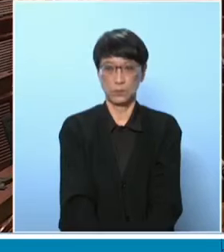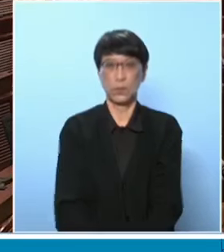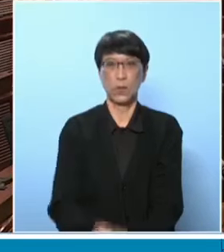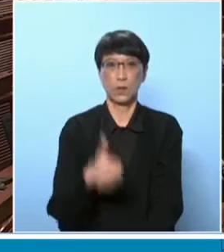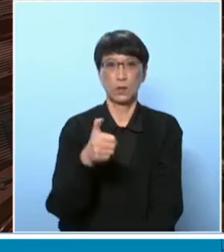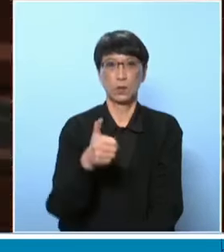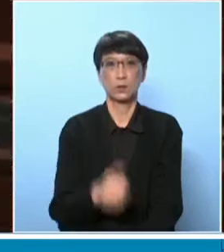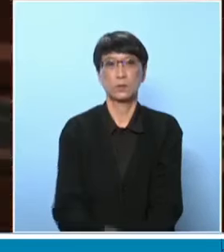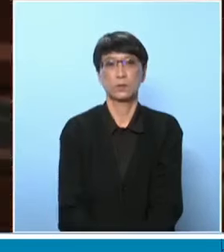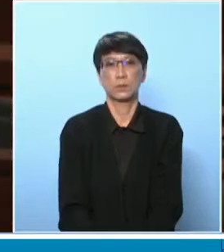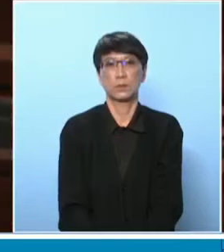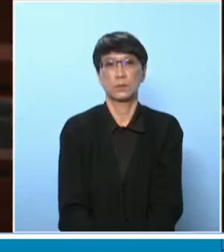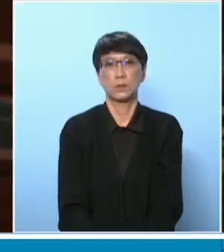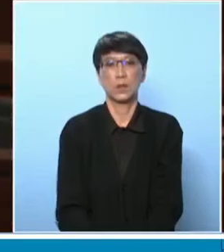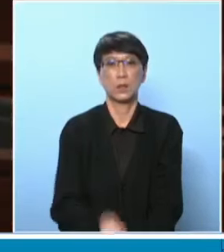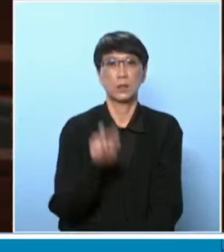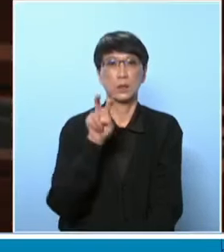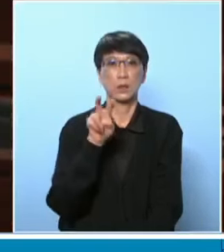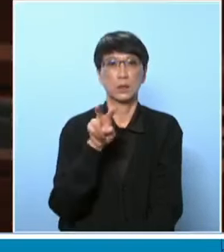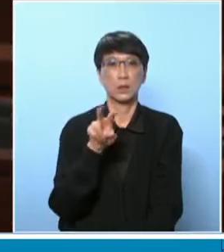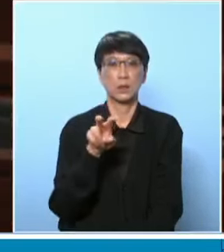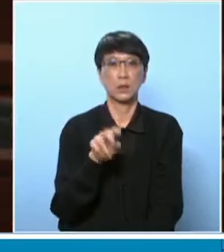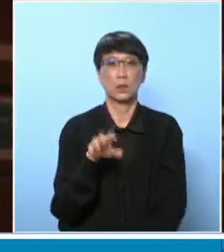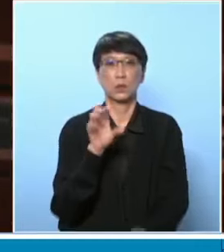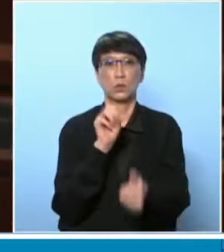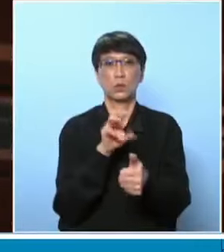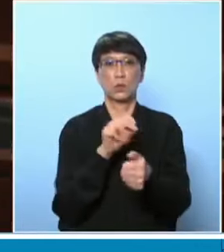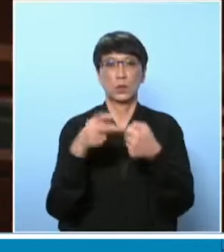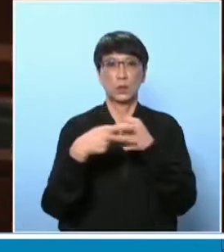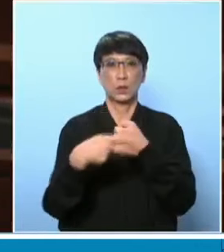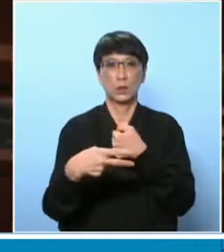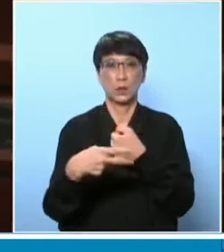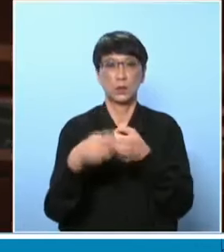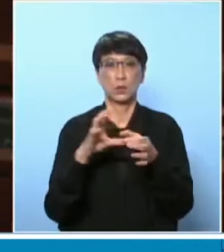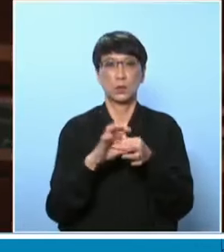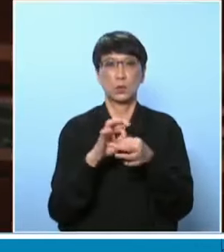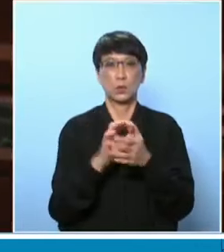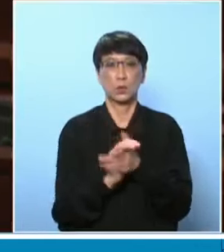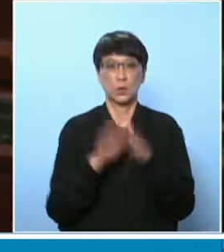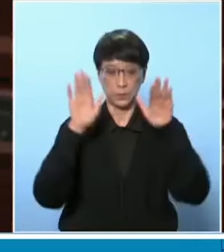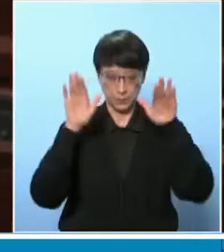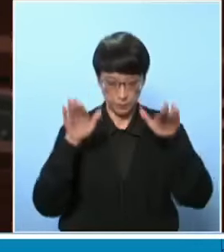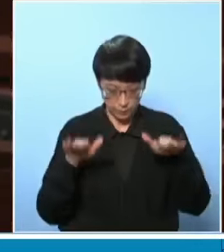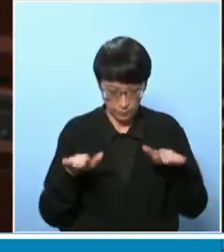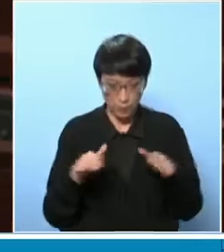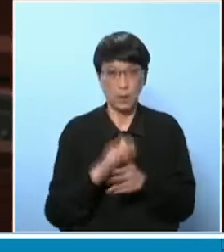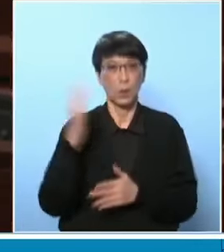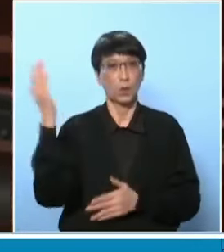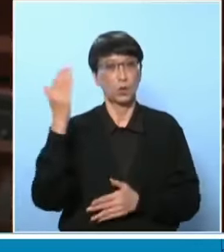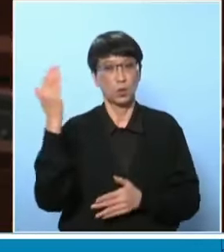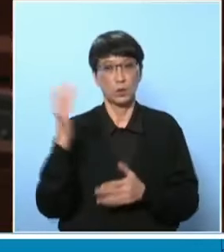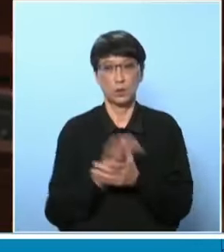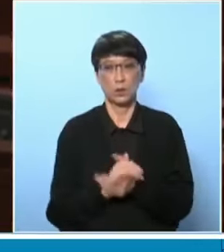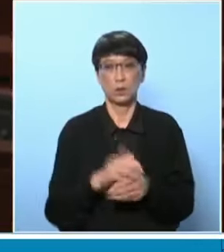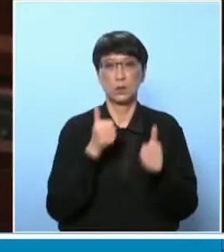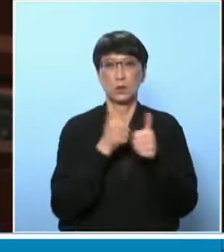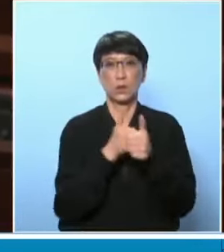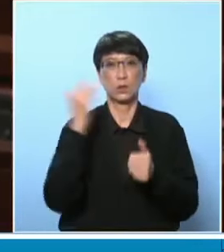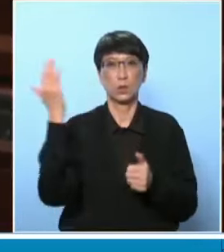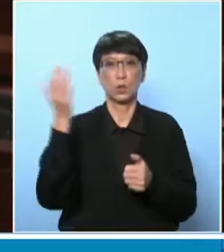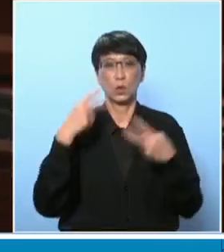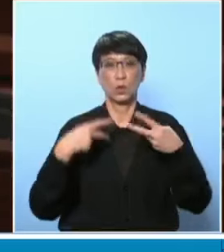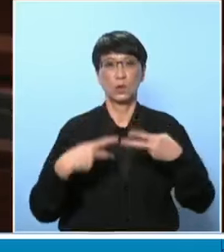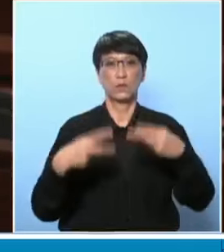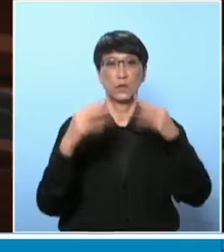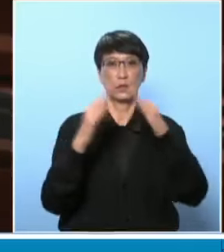多謝主席。我見到在質詢的第二條就針對這個穆斯林的旅遊，其實根據旅發局的資料，